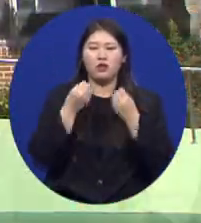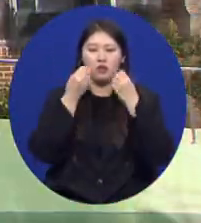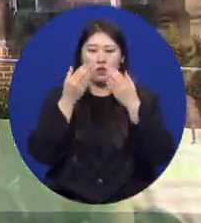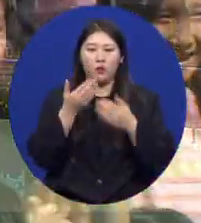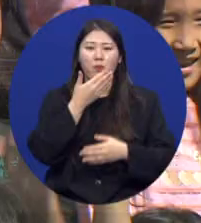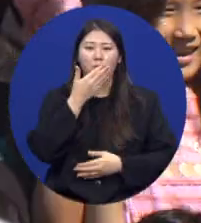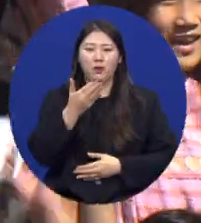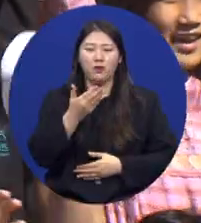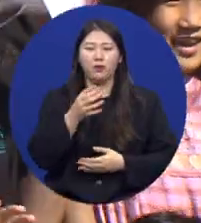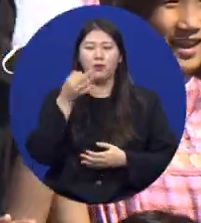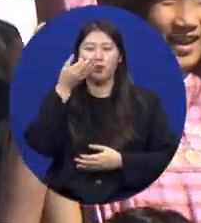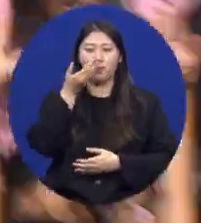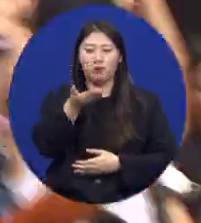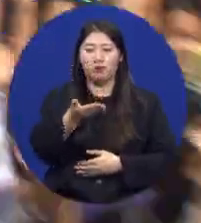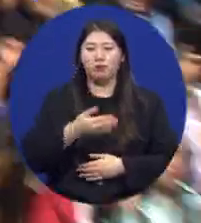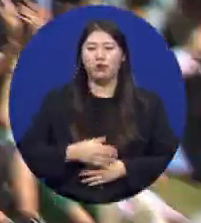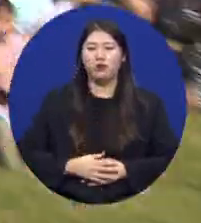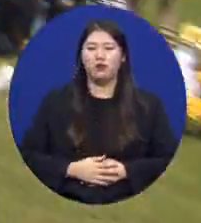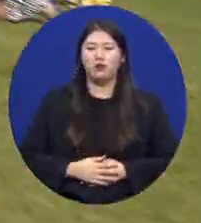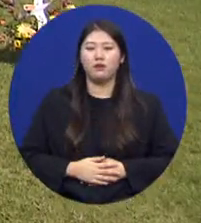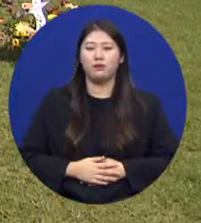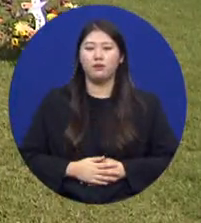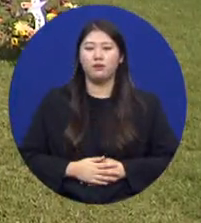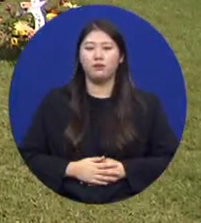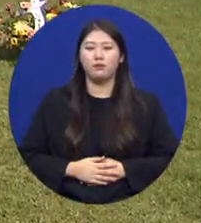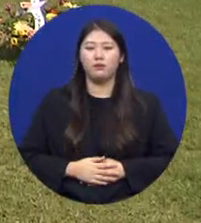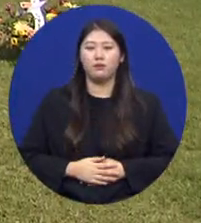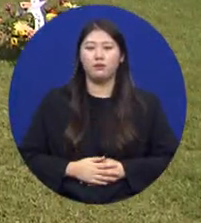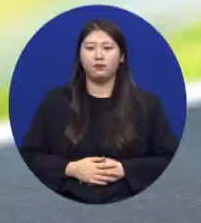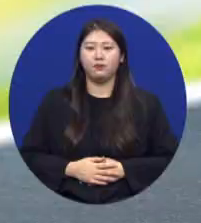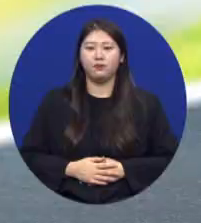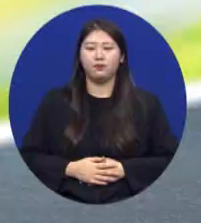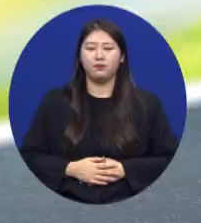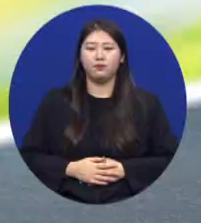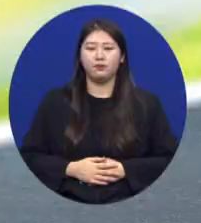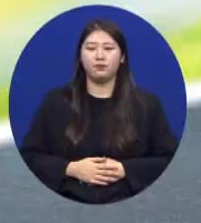가능성을 보여주고 있습니다. MBC 뉴스 박주현입니다.